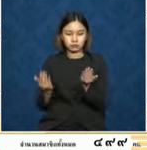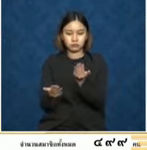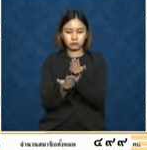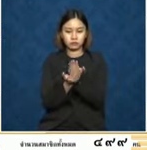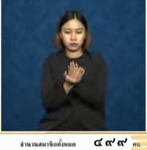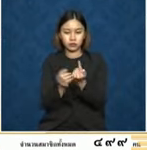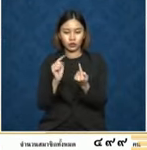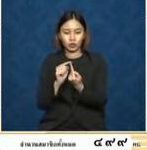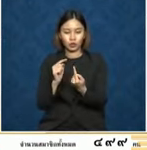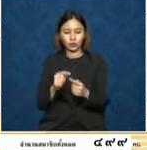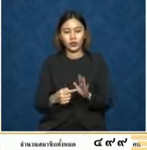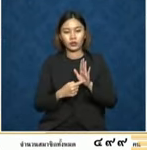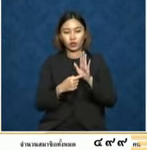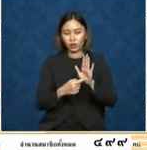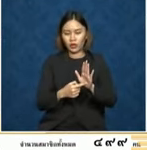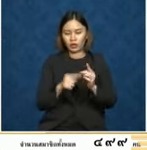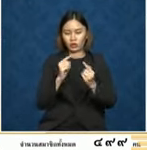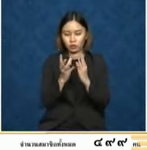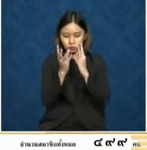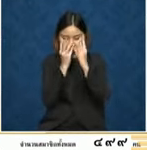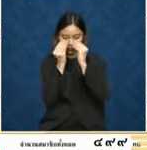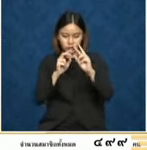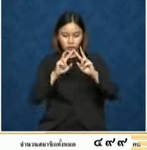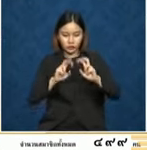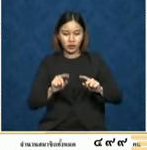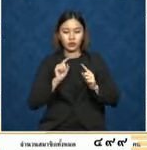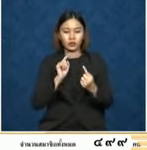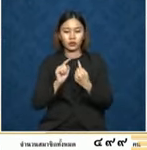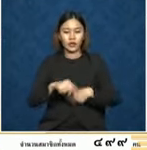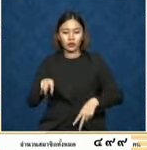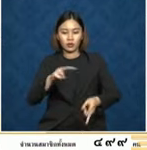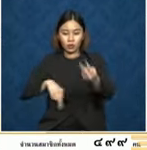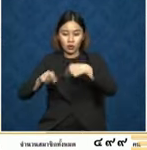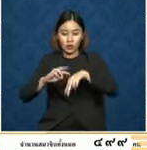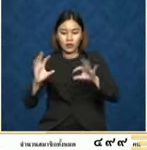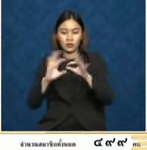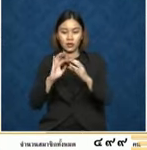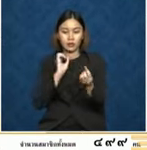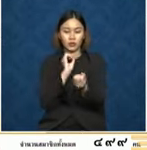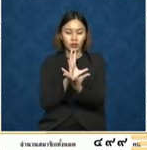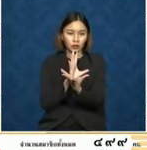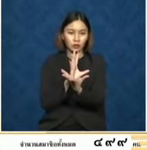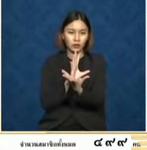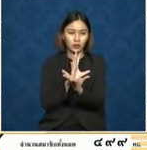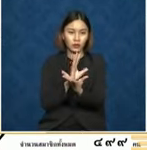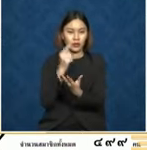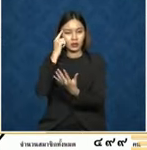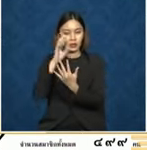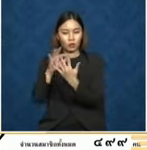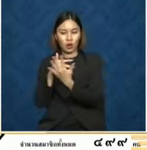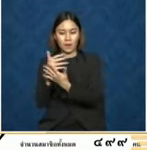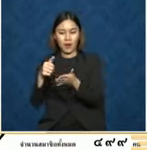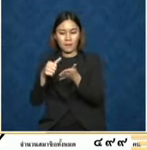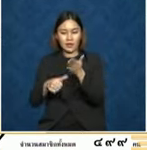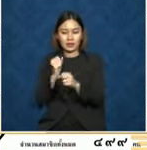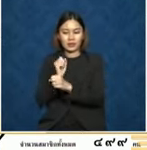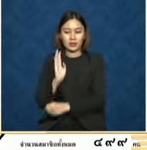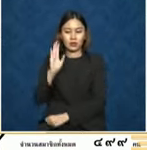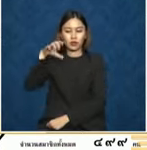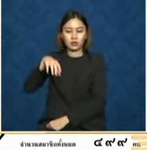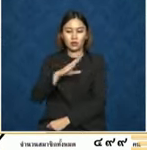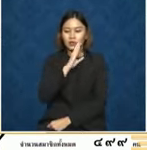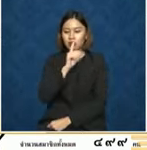การทำเป็นไกด์ไลน์หรือเป็นเรฟเฟอเรนซ์ในการศึกษานะครับเช่นการสำรวจเกี่ยวกับผลกระทบการวางแผนภาษีของบริษัทห